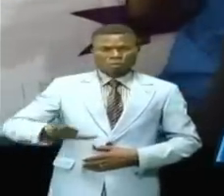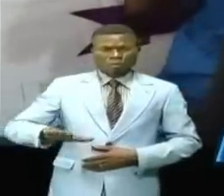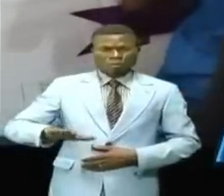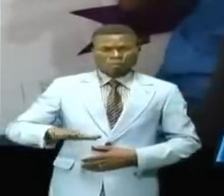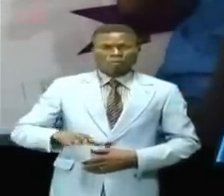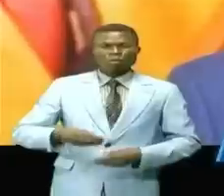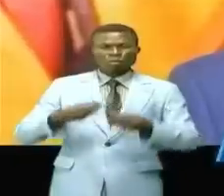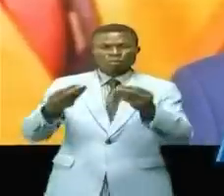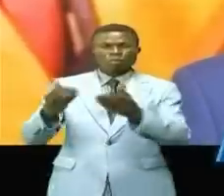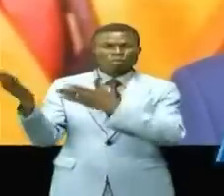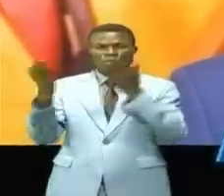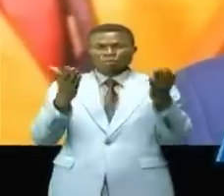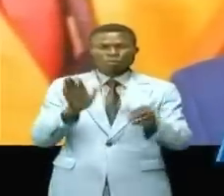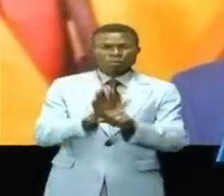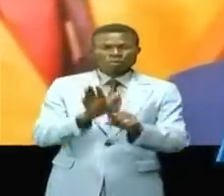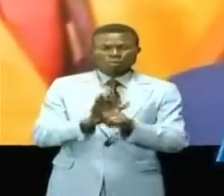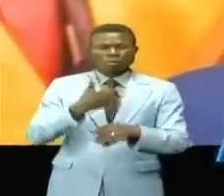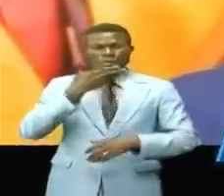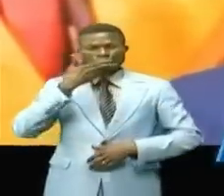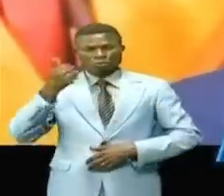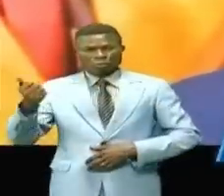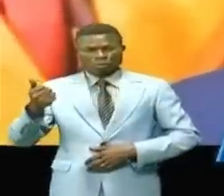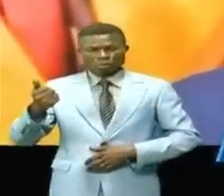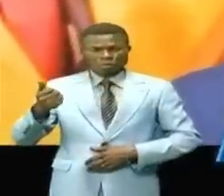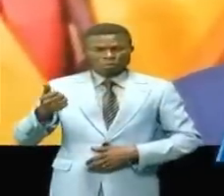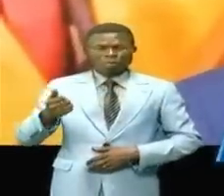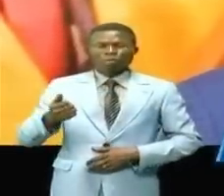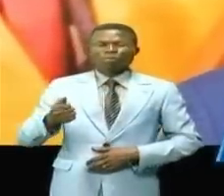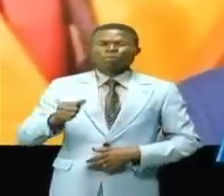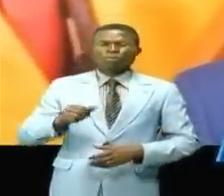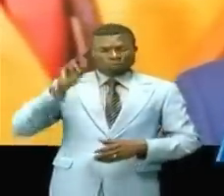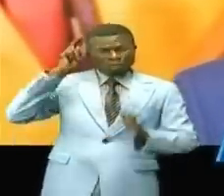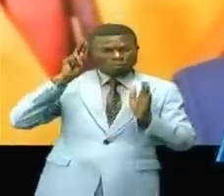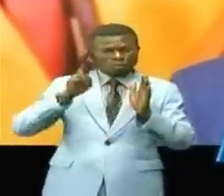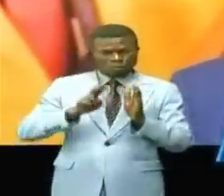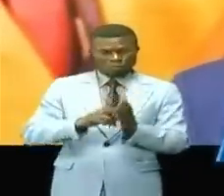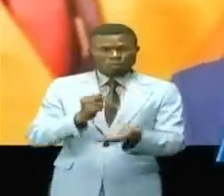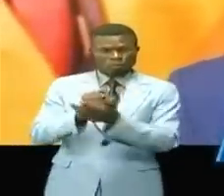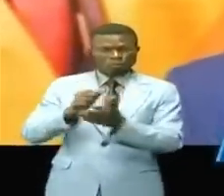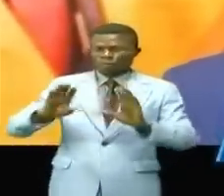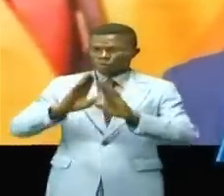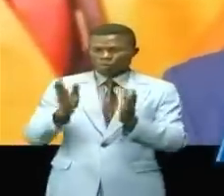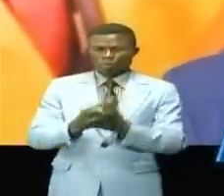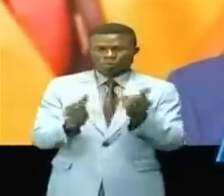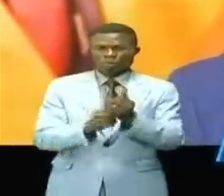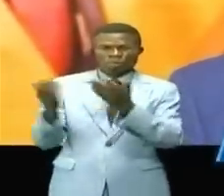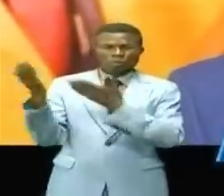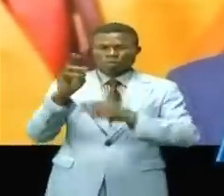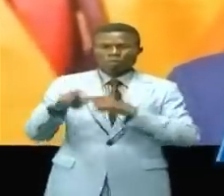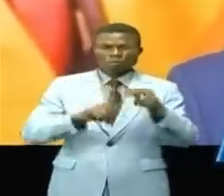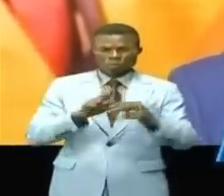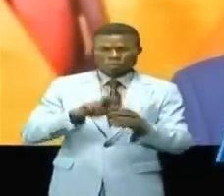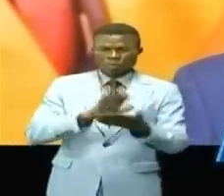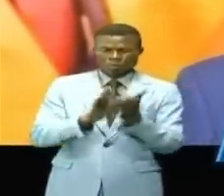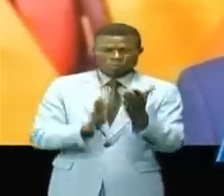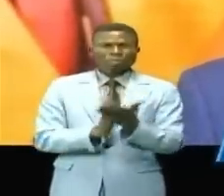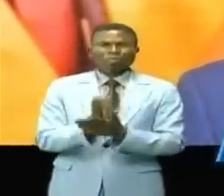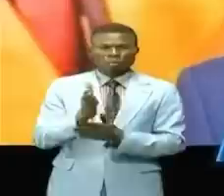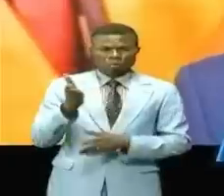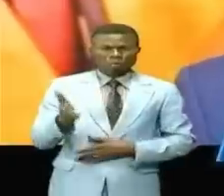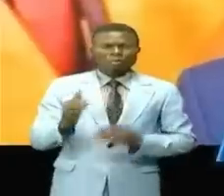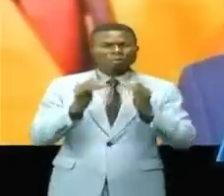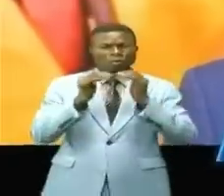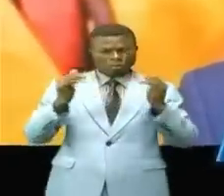transport multimodal et d'intermodalité, également un plan de production et de transformation. Il faut également